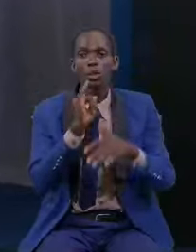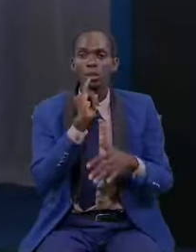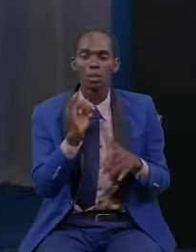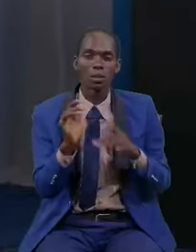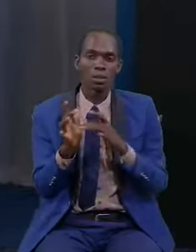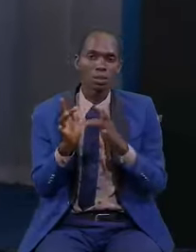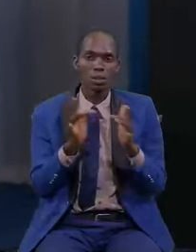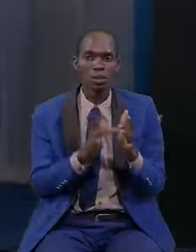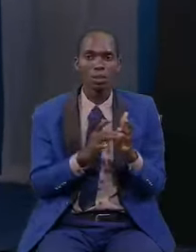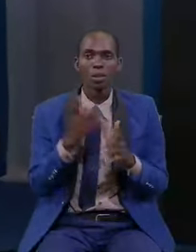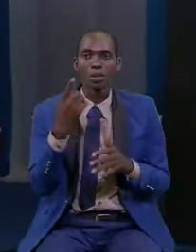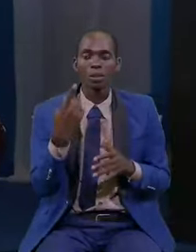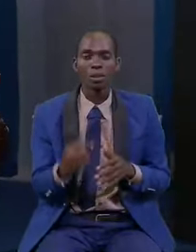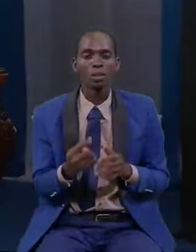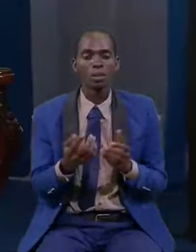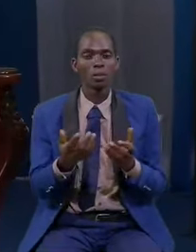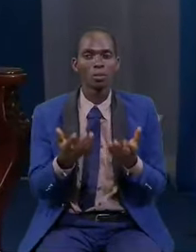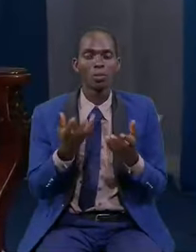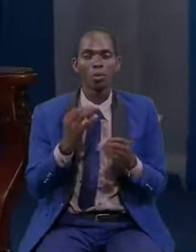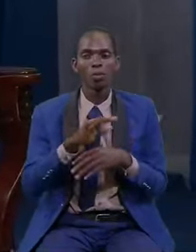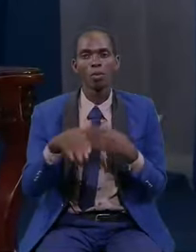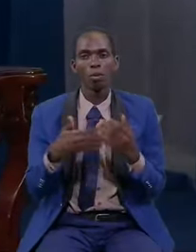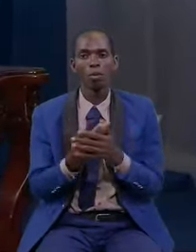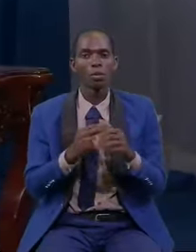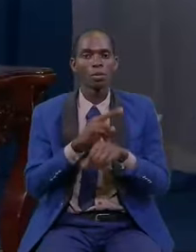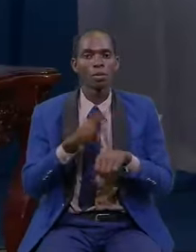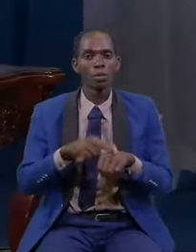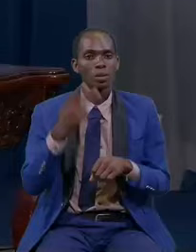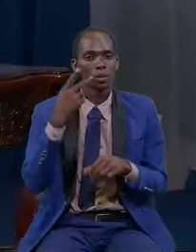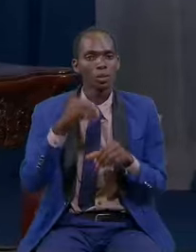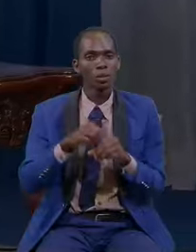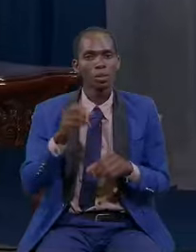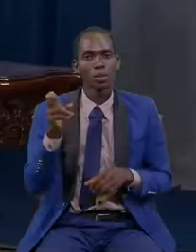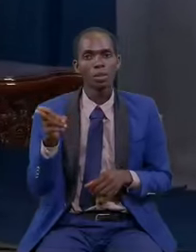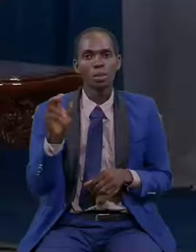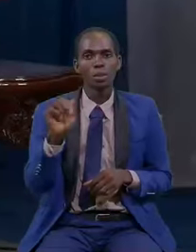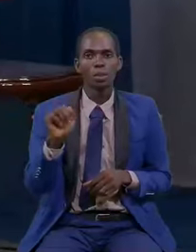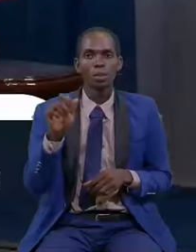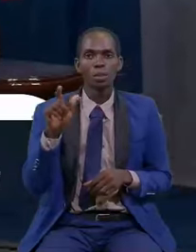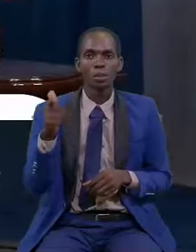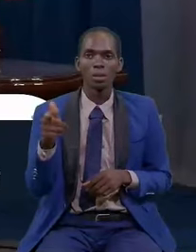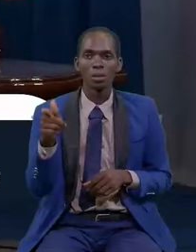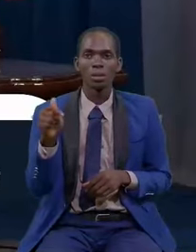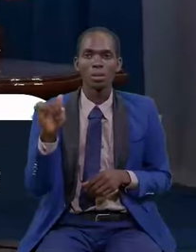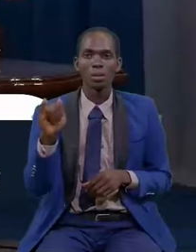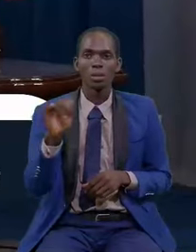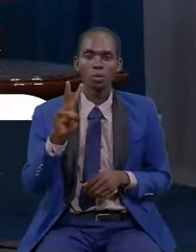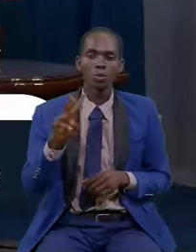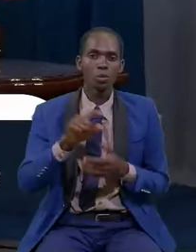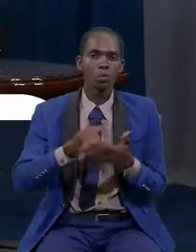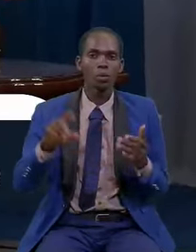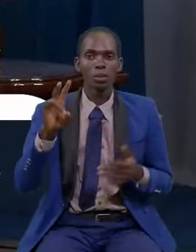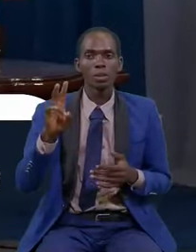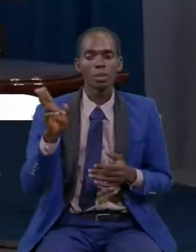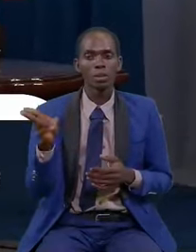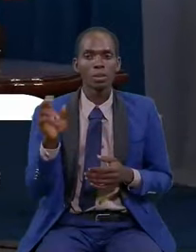ce désir, c'est Jésus, le désir de toutes les nations. Agée au chapitre 2, Agée 2 verset